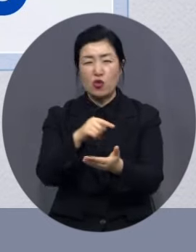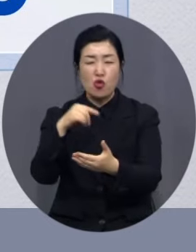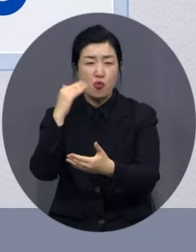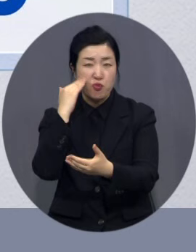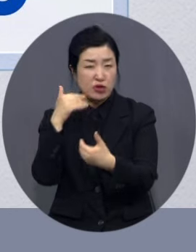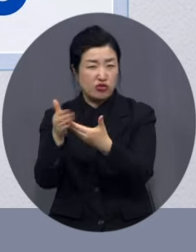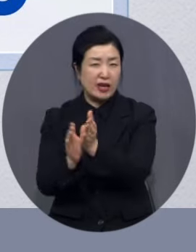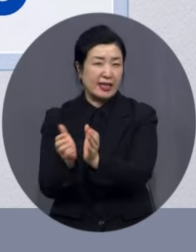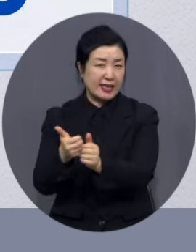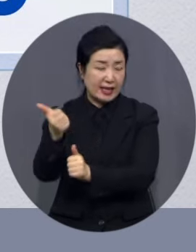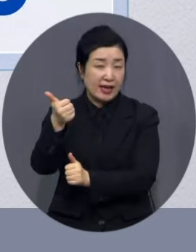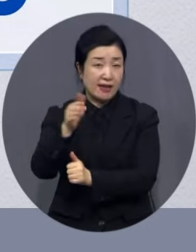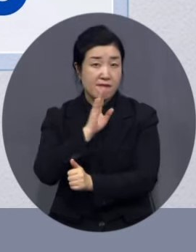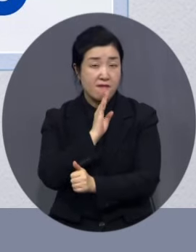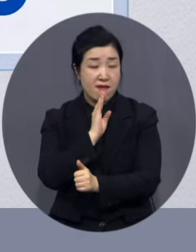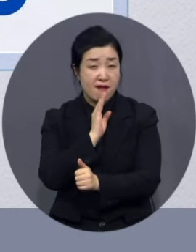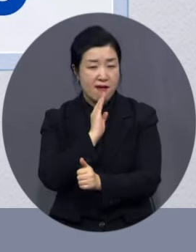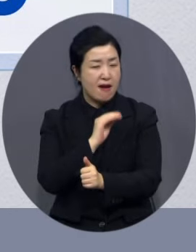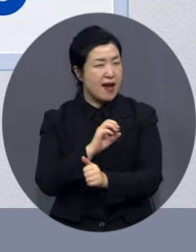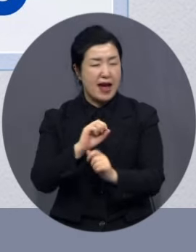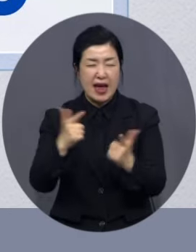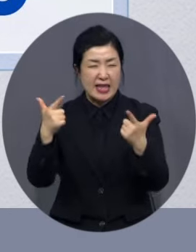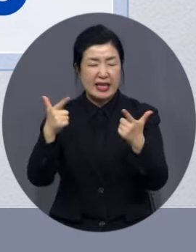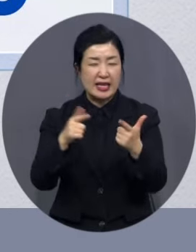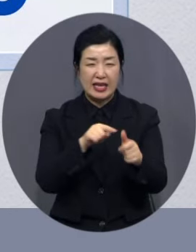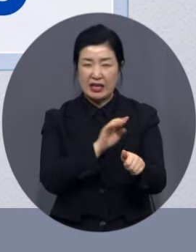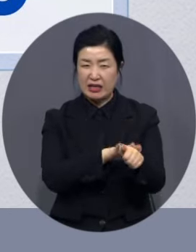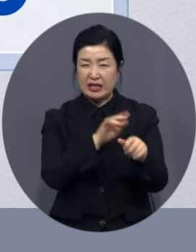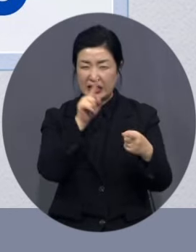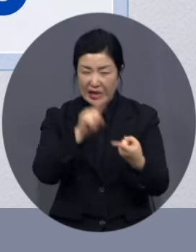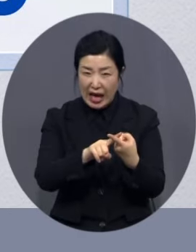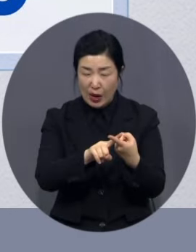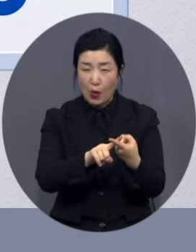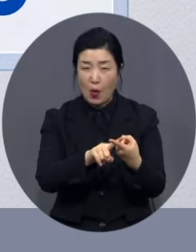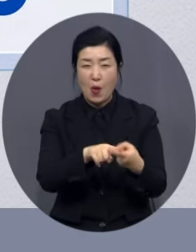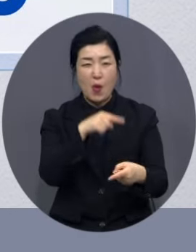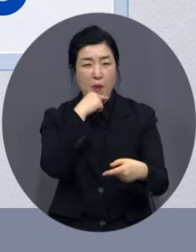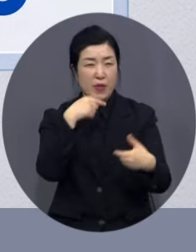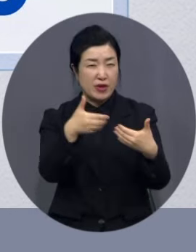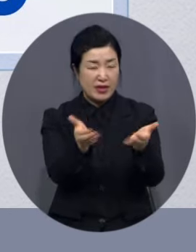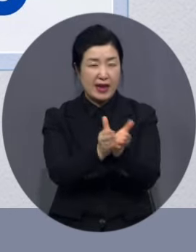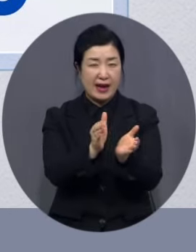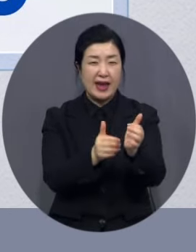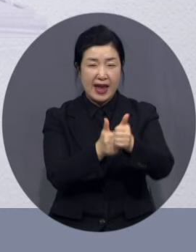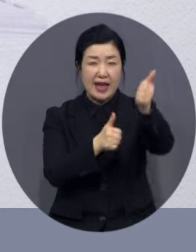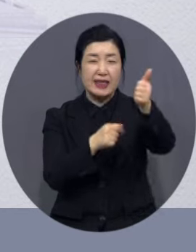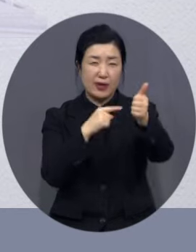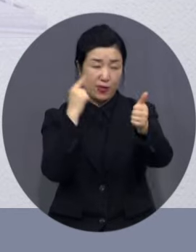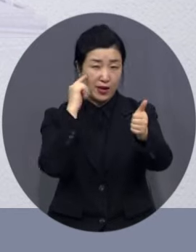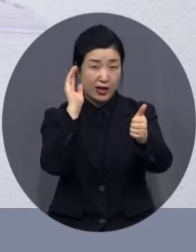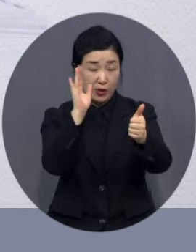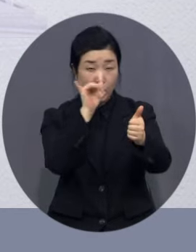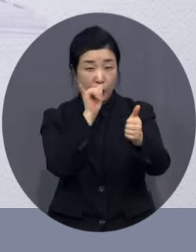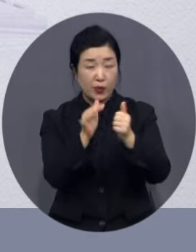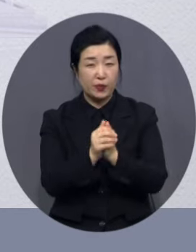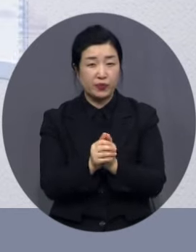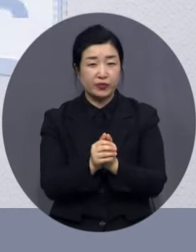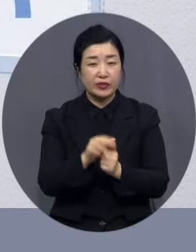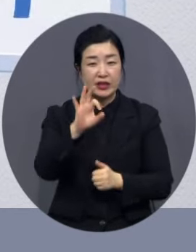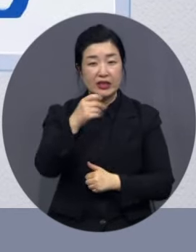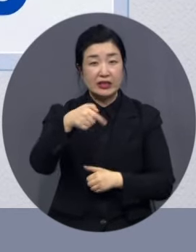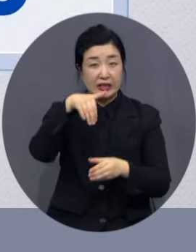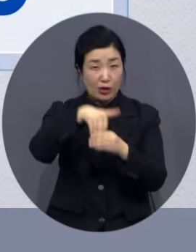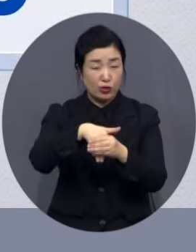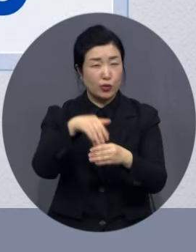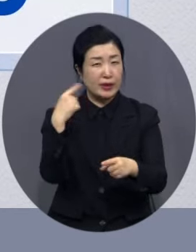안정적인 국정운영을 위해 여당 후보가 당선돼야 한다는 33% 있습니다 제주시을 선거구도 야당